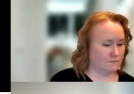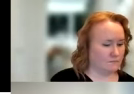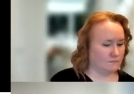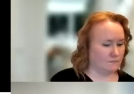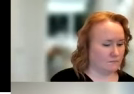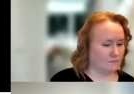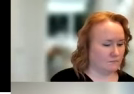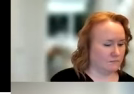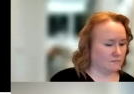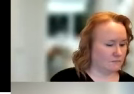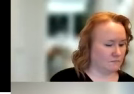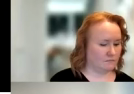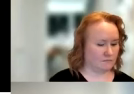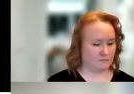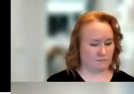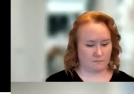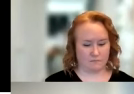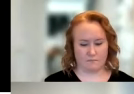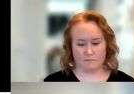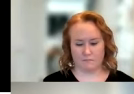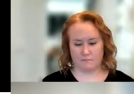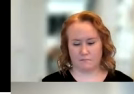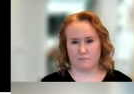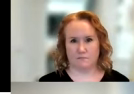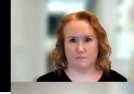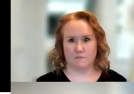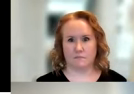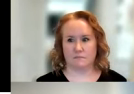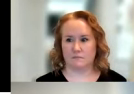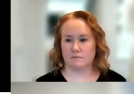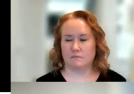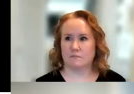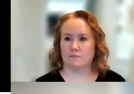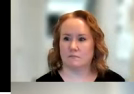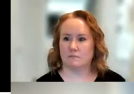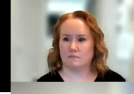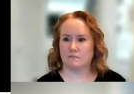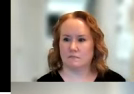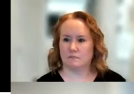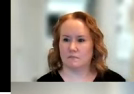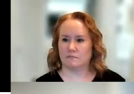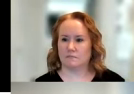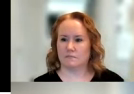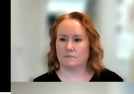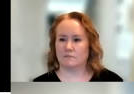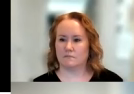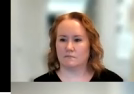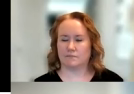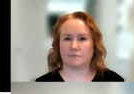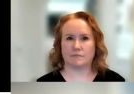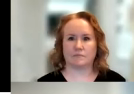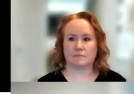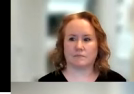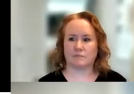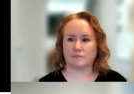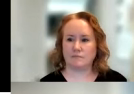gjelder tekst, så må tekstangivelser gis i en egnet størrelse og form. Sånn at kjernen i disse